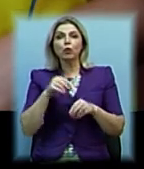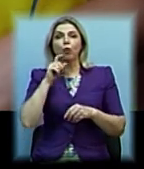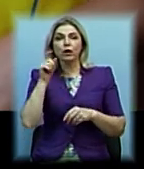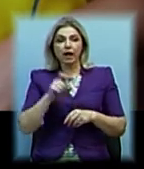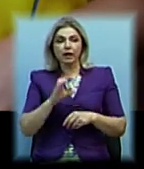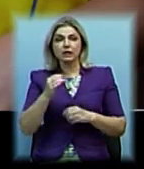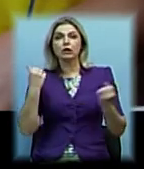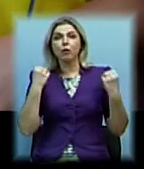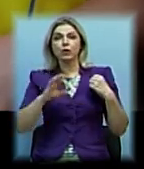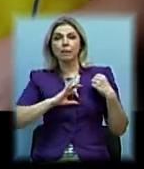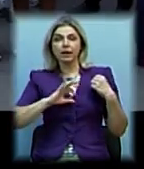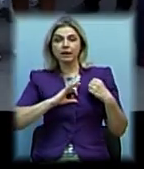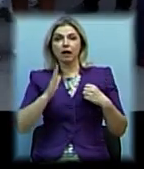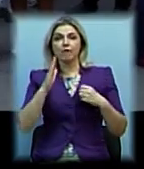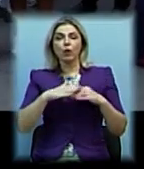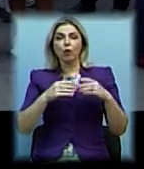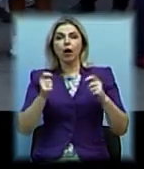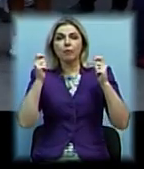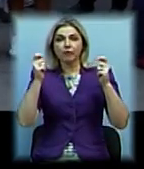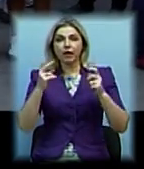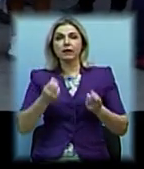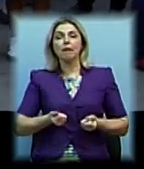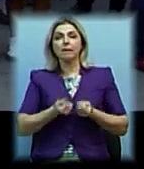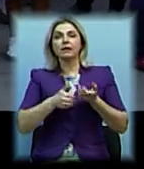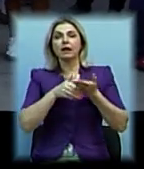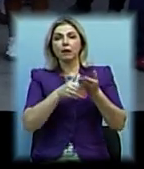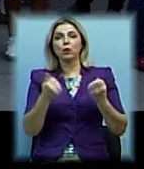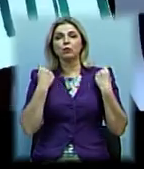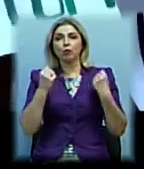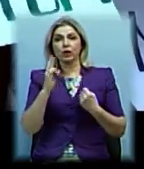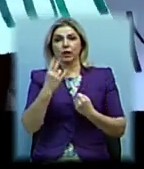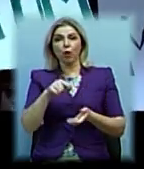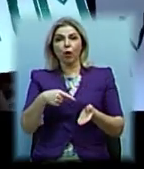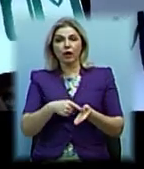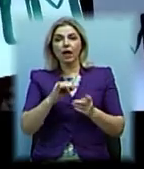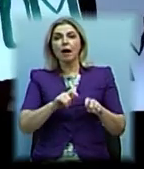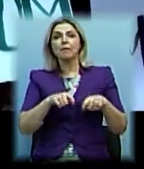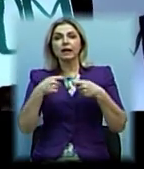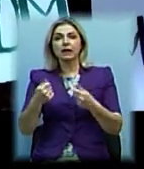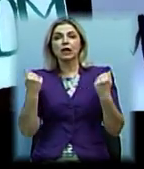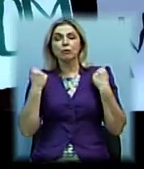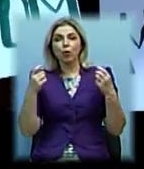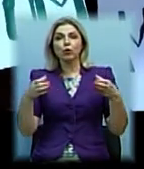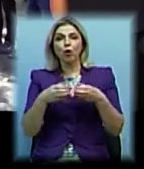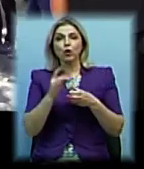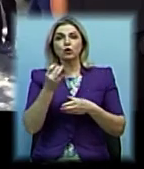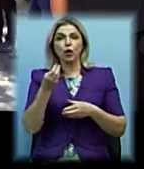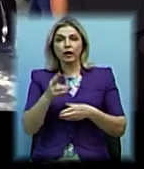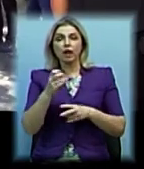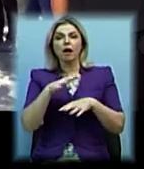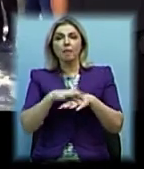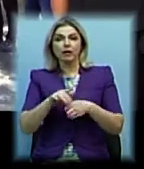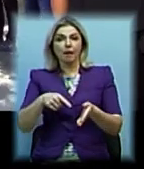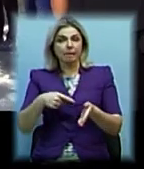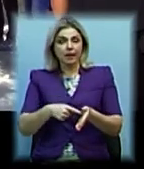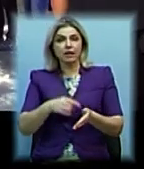спортивними медалями. В руках плакати на підтримку спорту у Миколаєві та передачі спорткомплексу «Зоря» на баланс міста. Батьківський комітет